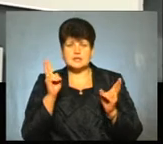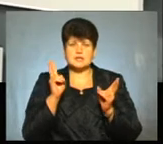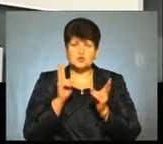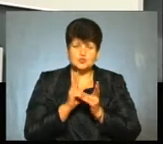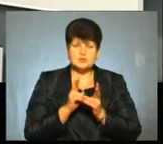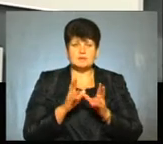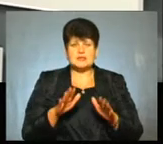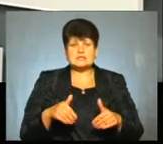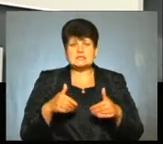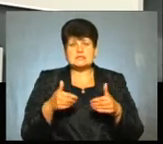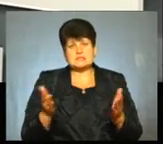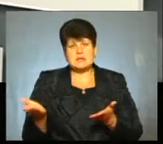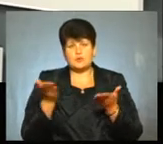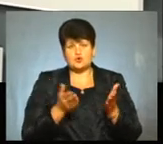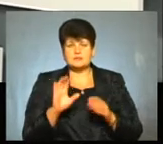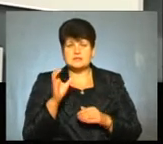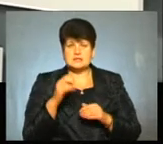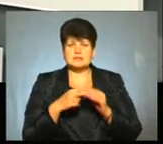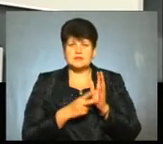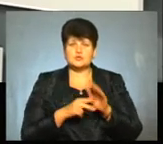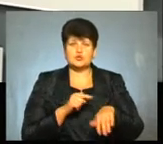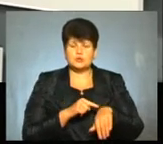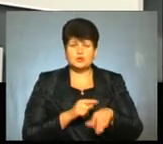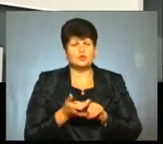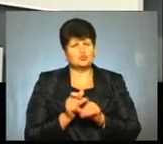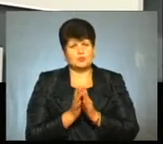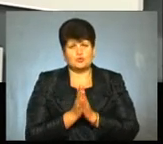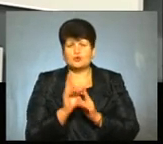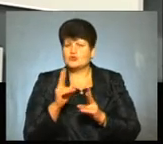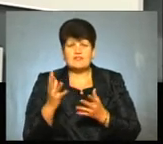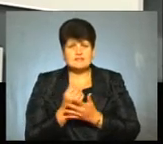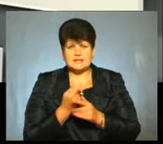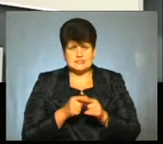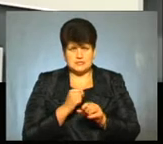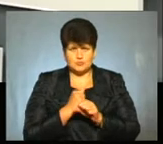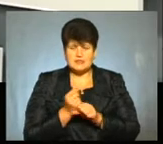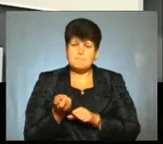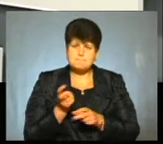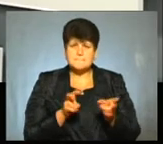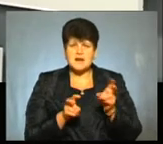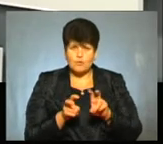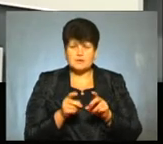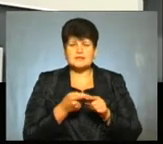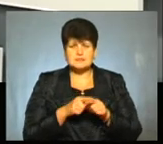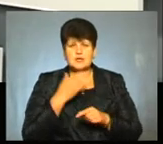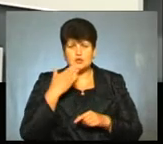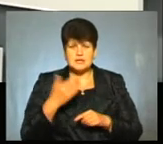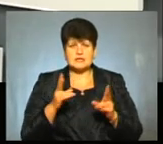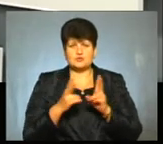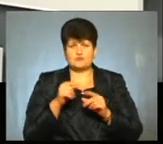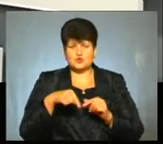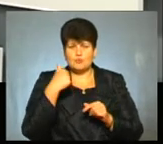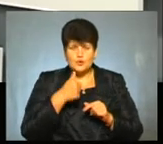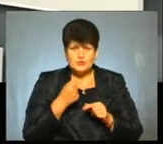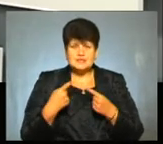зі всіма авторами ми запрошуємо на середу, на 17-ту годину. Я дуже прошу, хто ще не встиг це зробити, приходьте, оскільки це вже буде остання зустріч